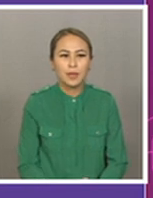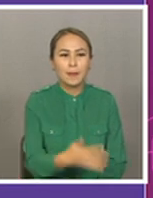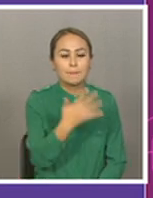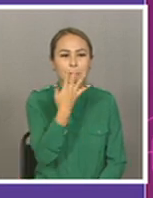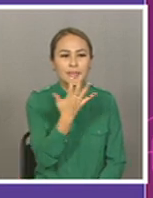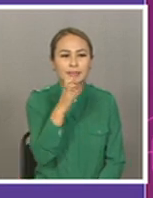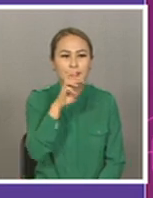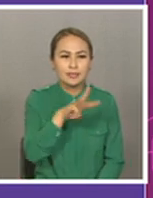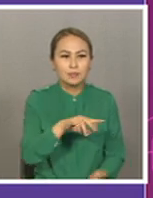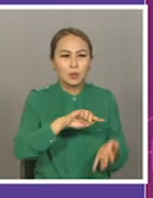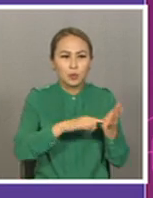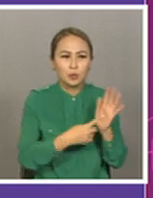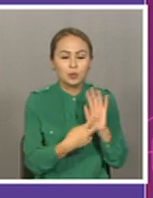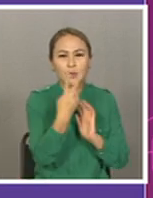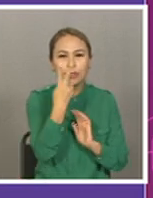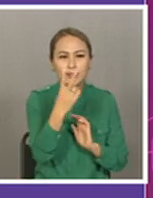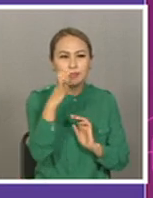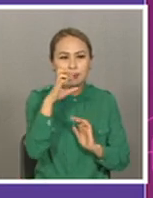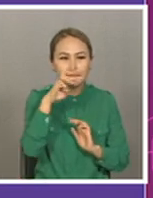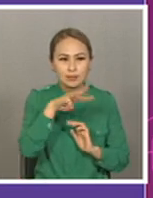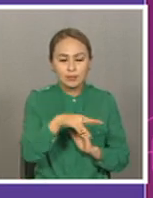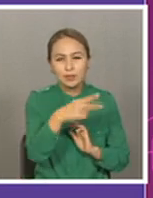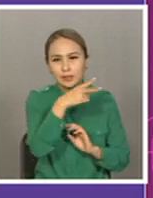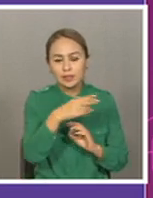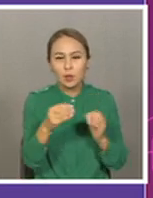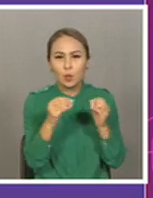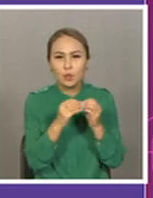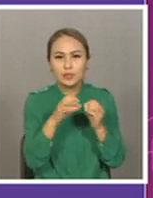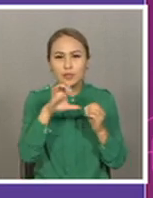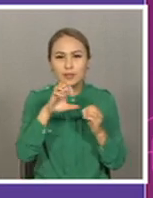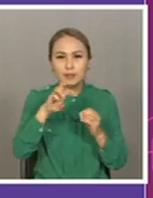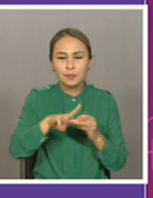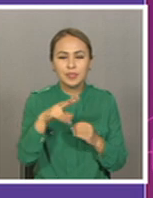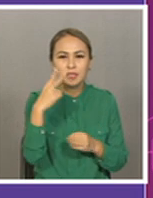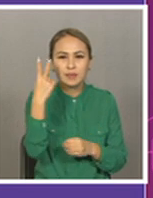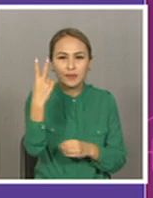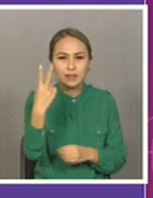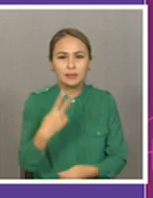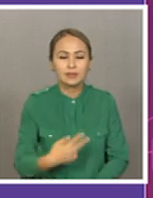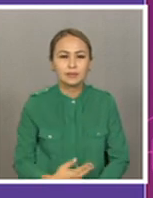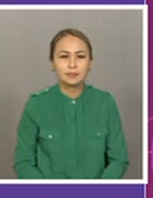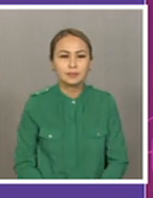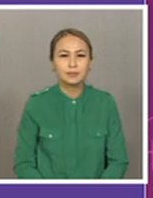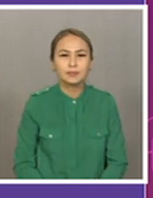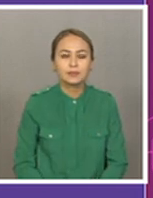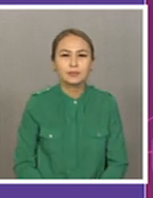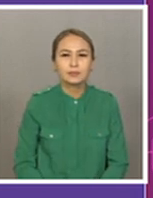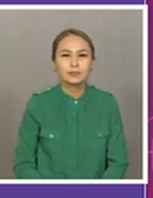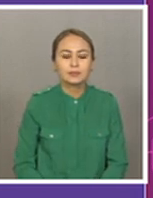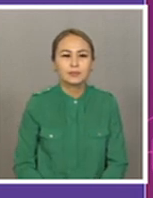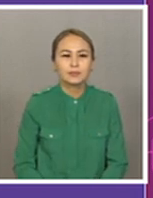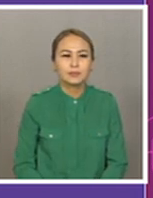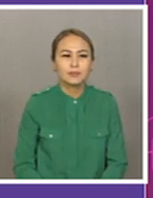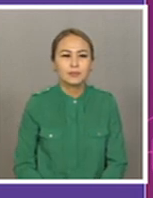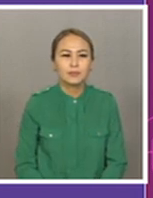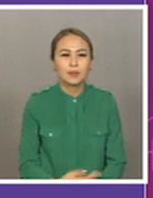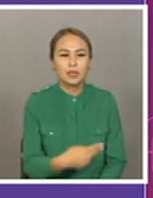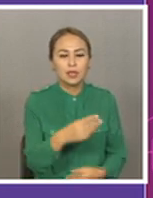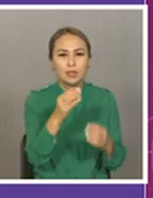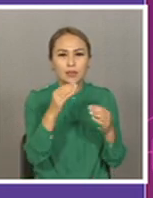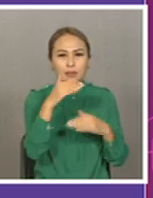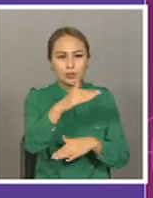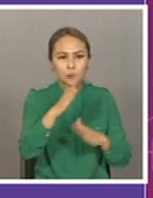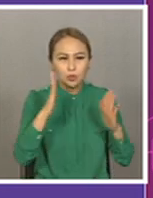мен 2 сантиметрдің көбейтіндісінің мәні 10 квадрат сантиметрге тең. Яғни тік төрт